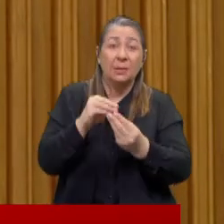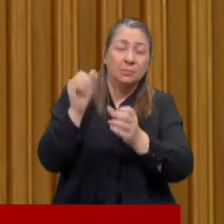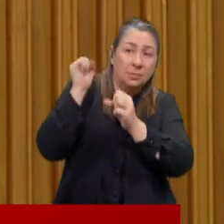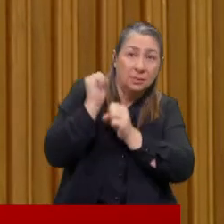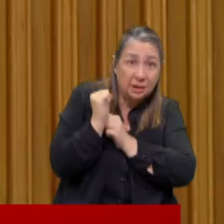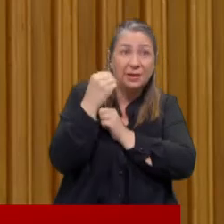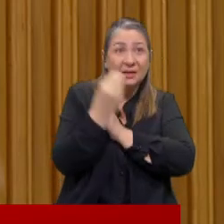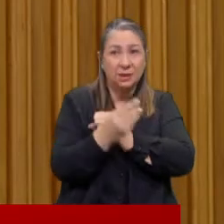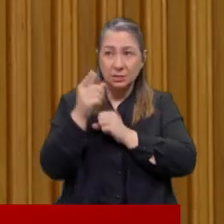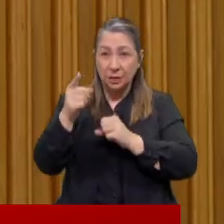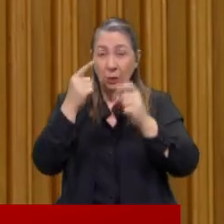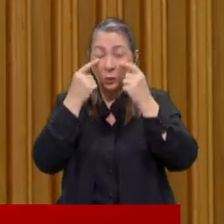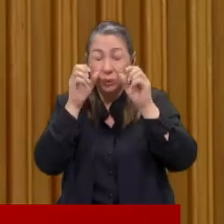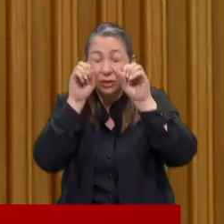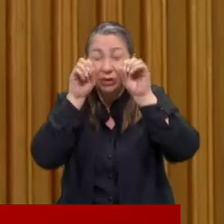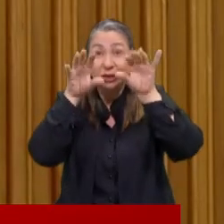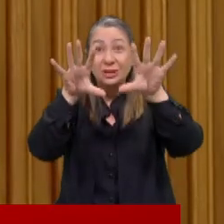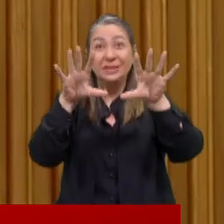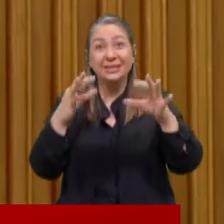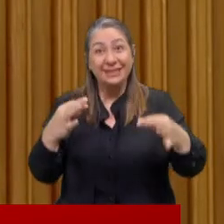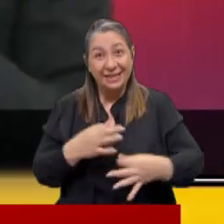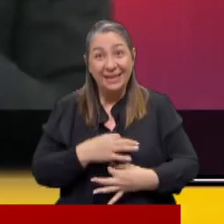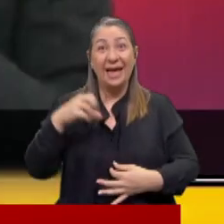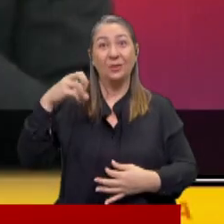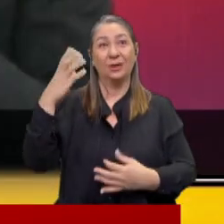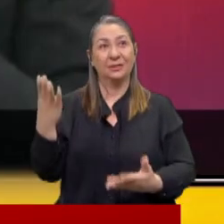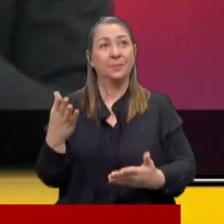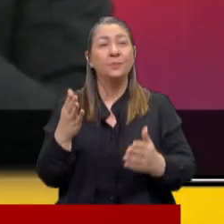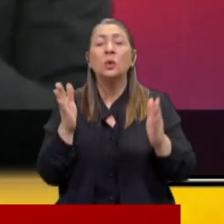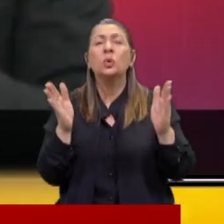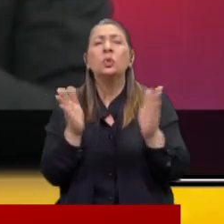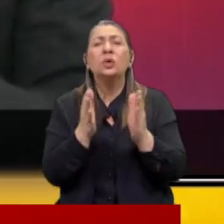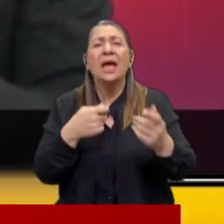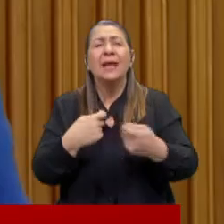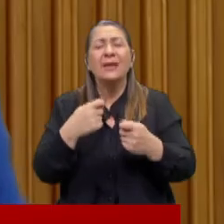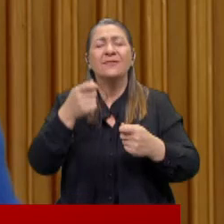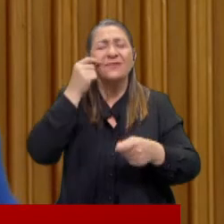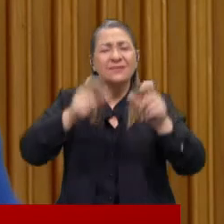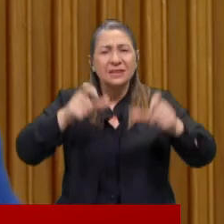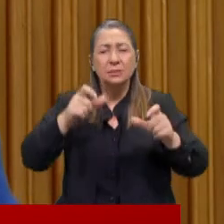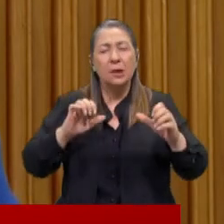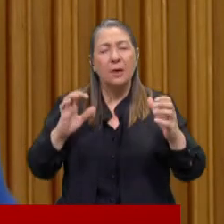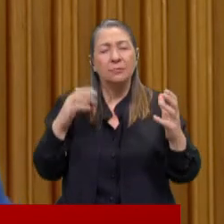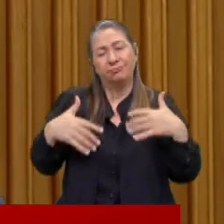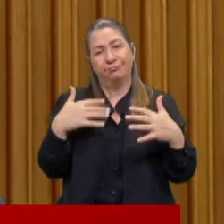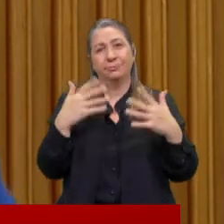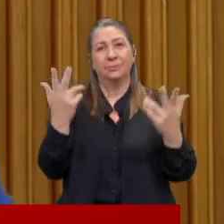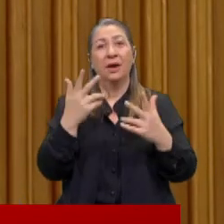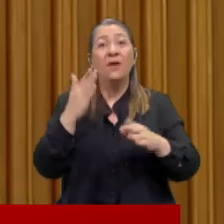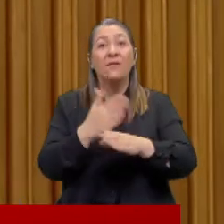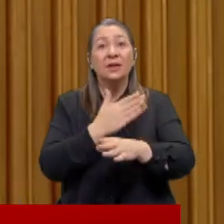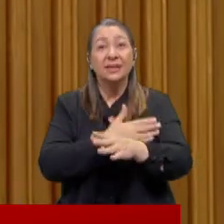bindirince senin de gözlerin ışıldıyor muydu Sayın Erdoğan? Küçük yatırımcılar çarpıldı. Sayın Erdoğan,